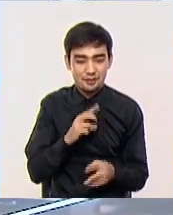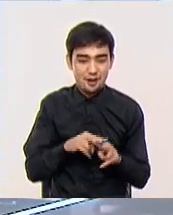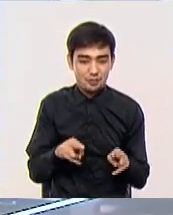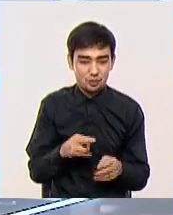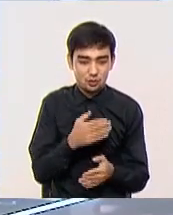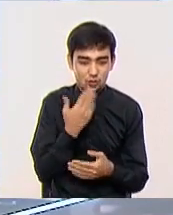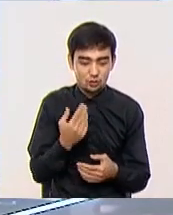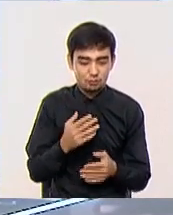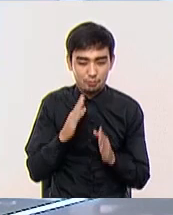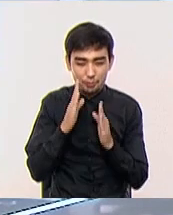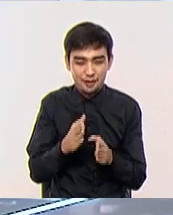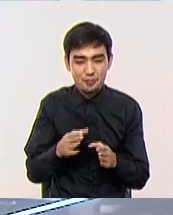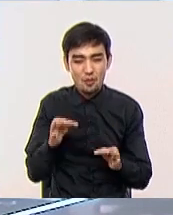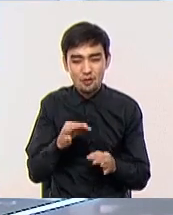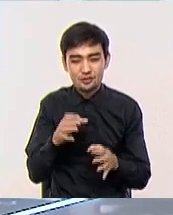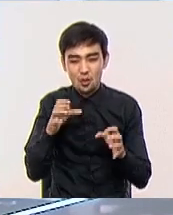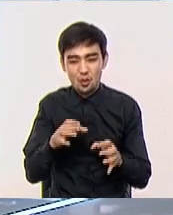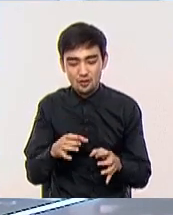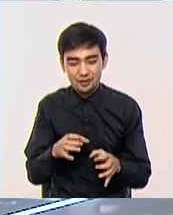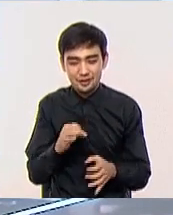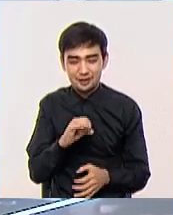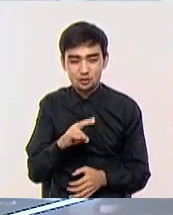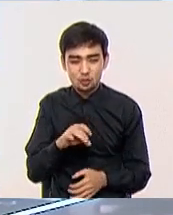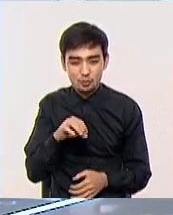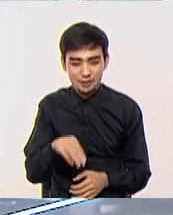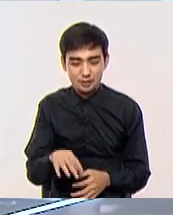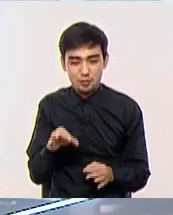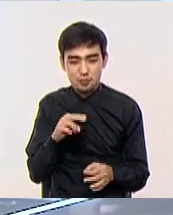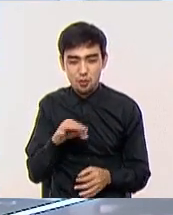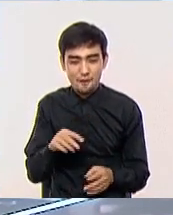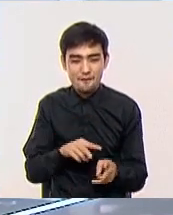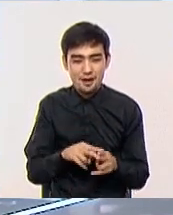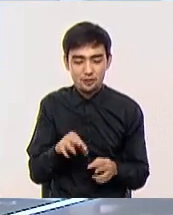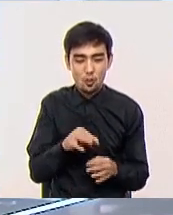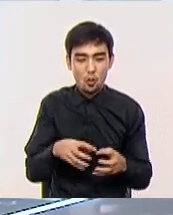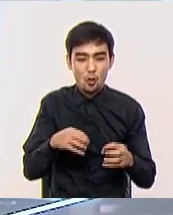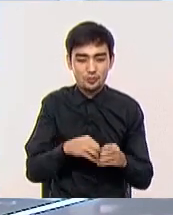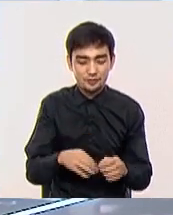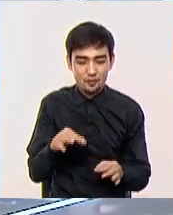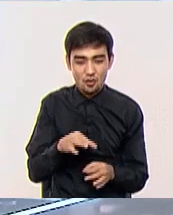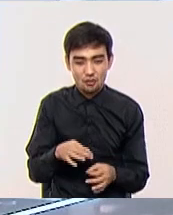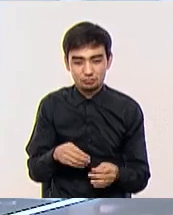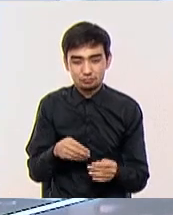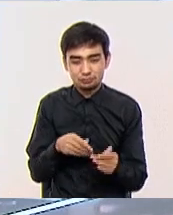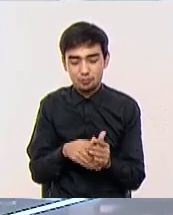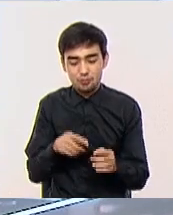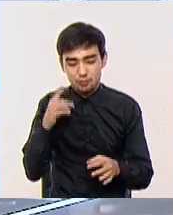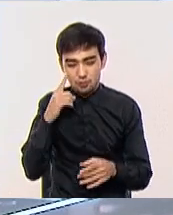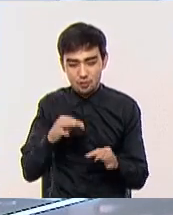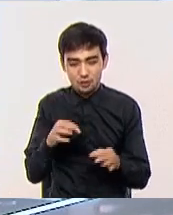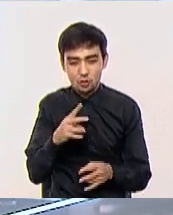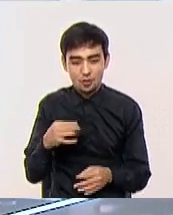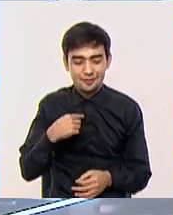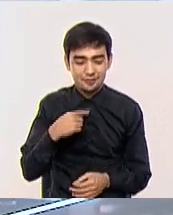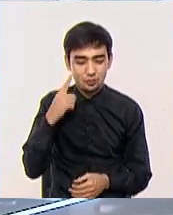нету таких прямых законодательных инструментов именно по влиянию общественности в ходе реализации проекта, но я думаю,